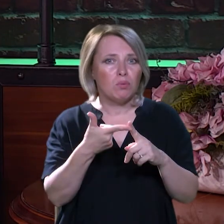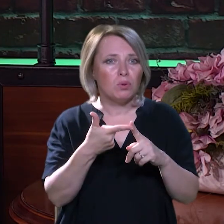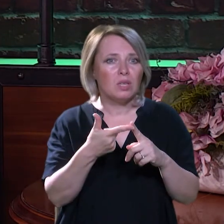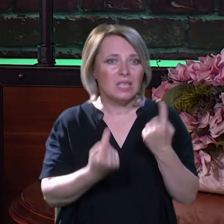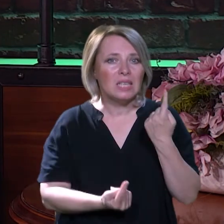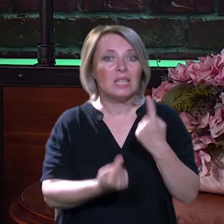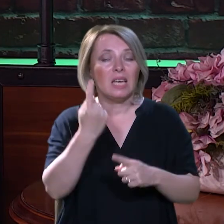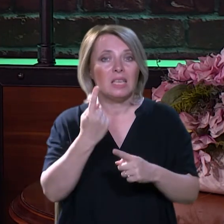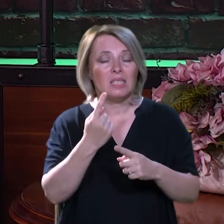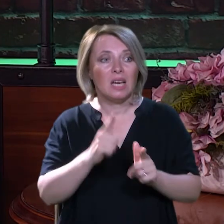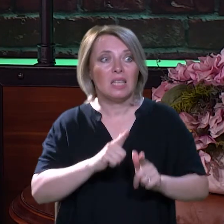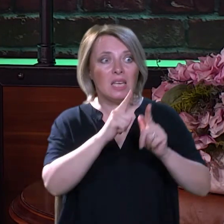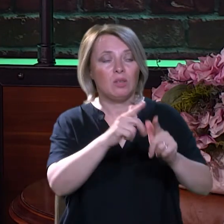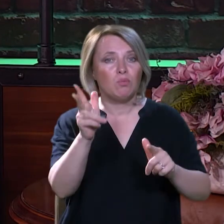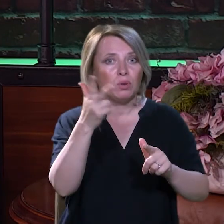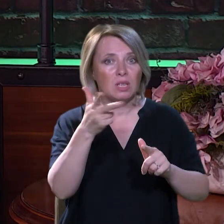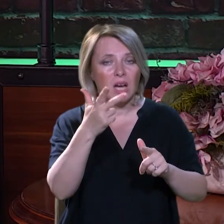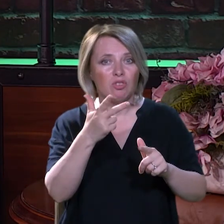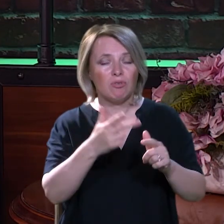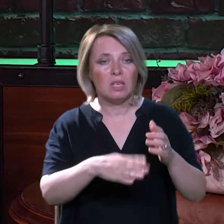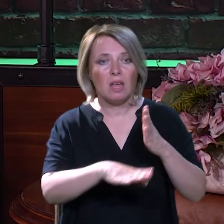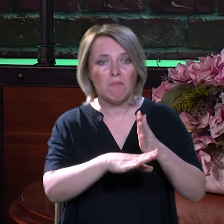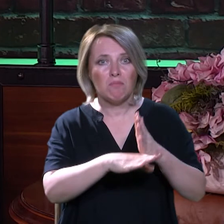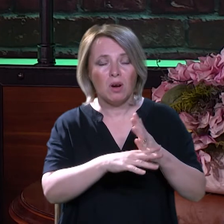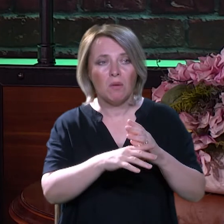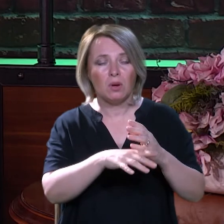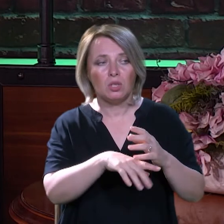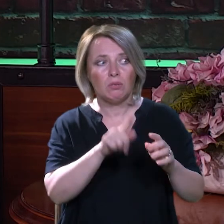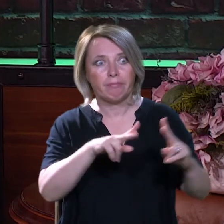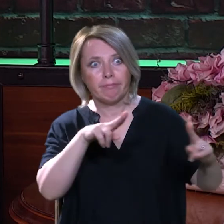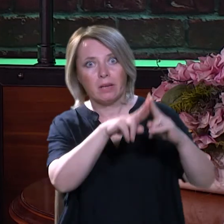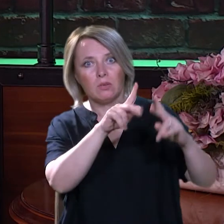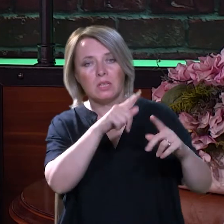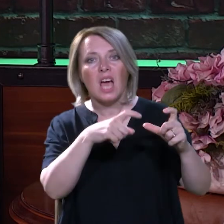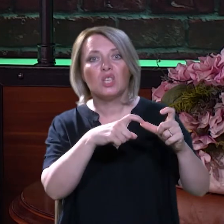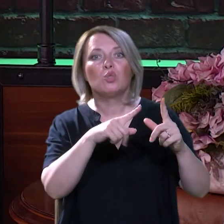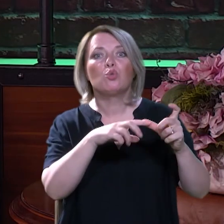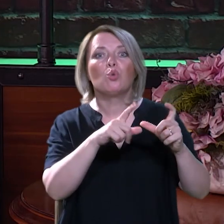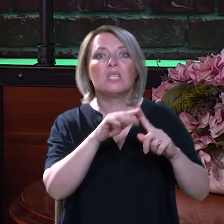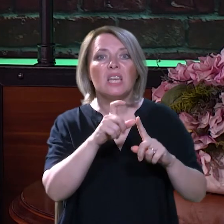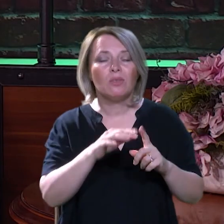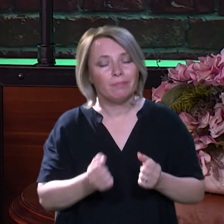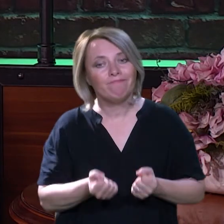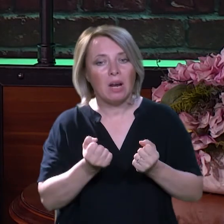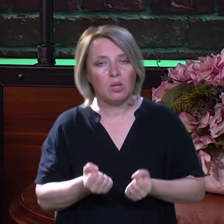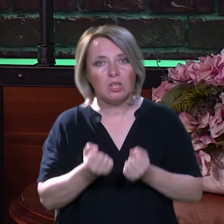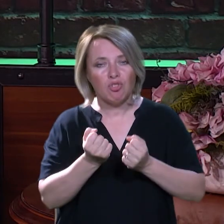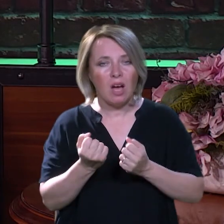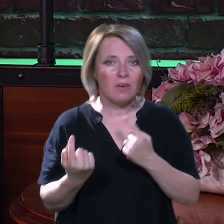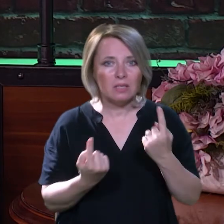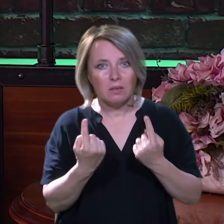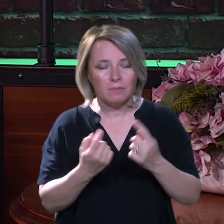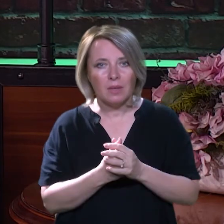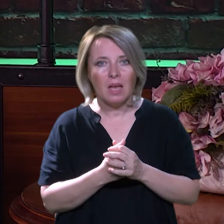idu potražiti neku pomoć naiđu na svog susjeda ili nekoga koga su već prije vidjeli i onda to malo otežava